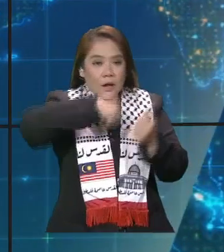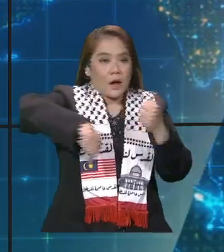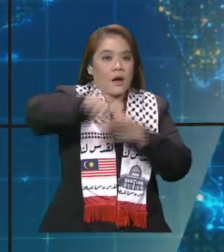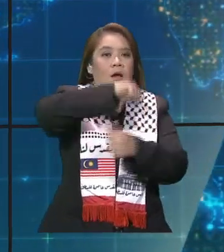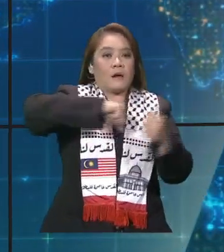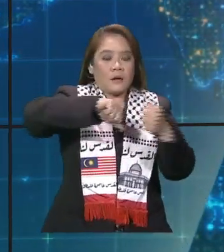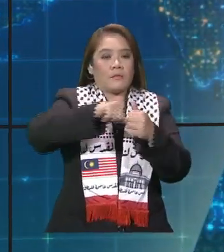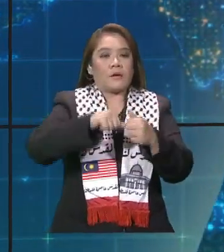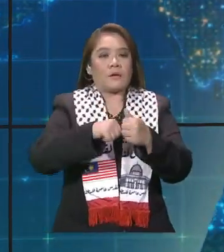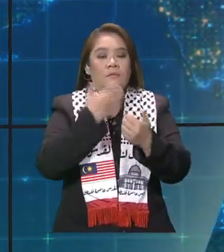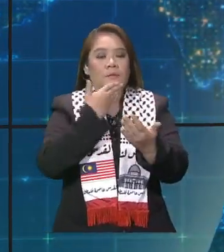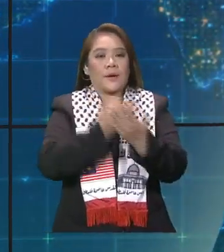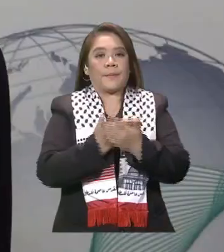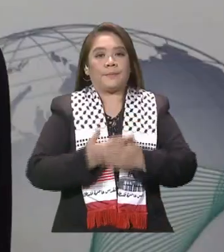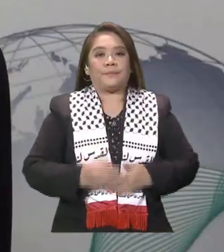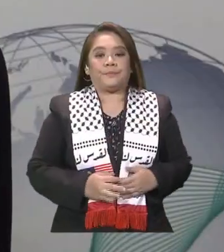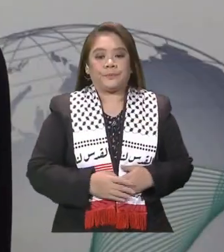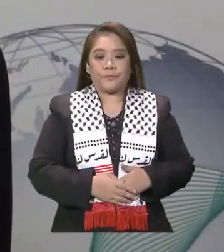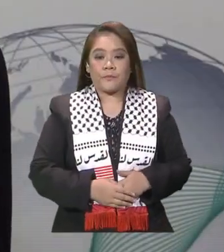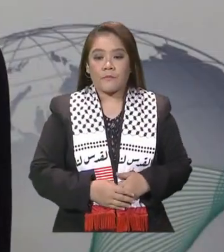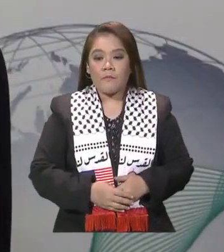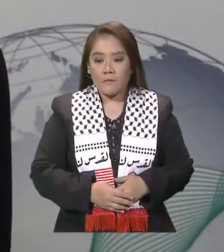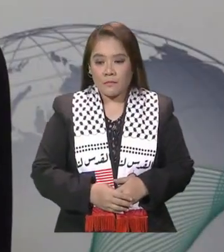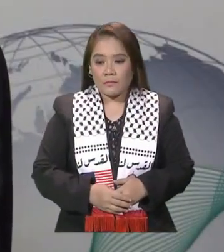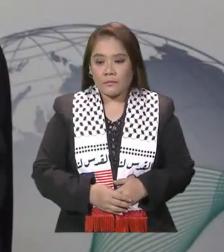lebih mampan.